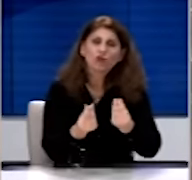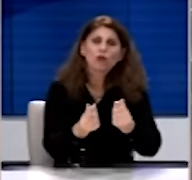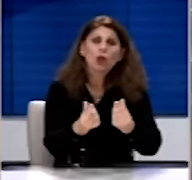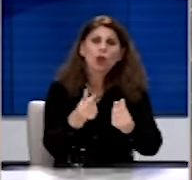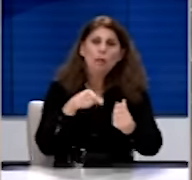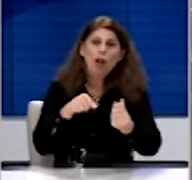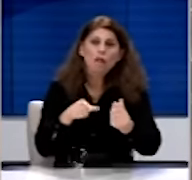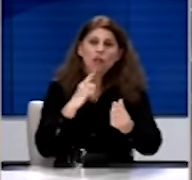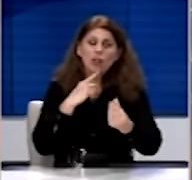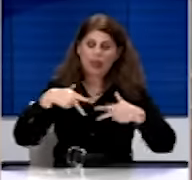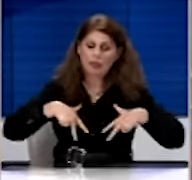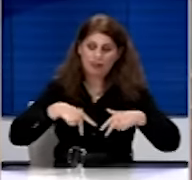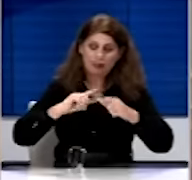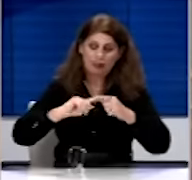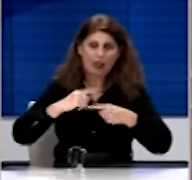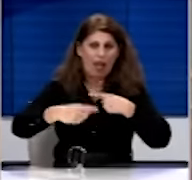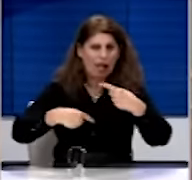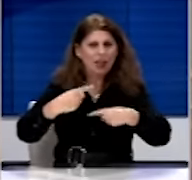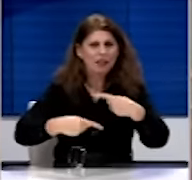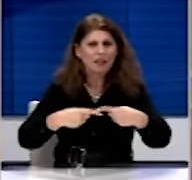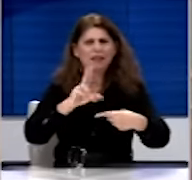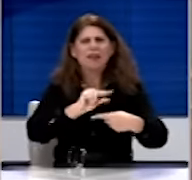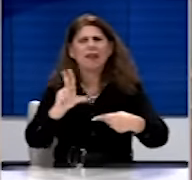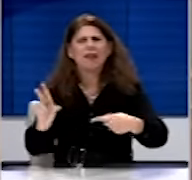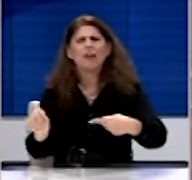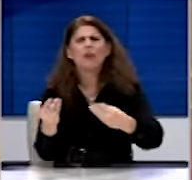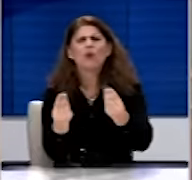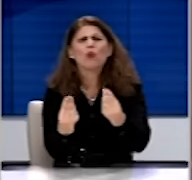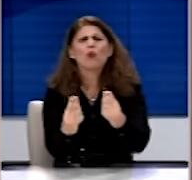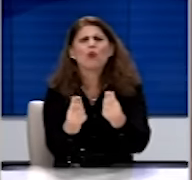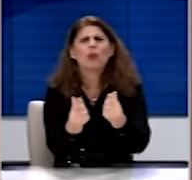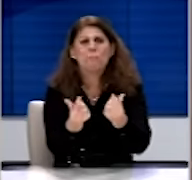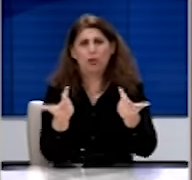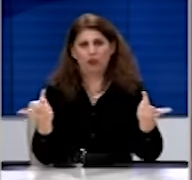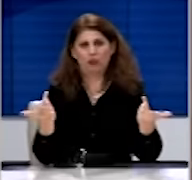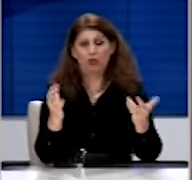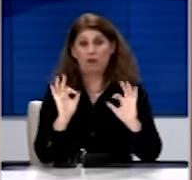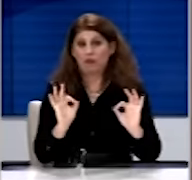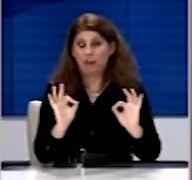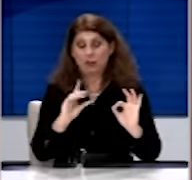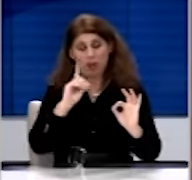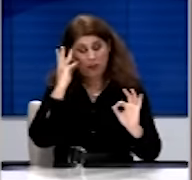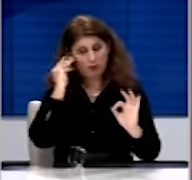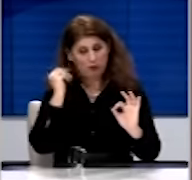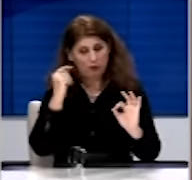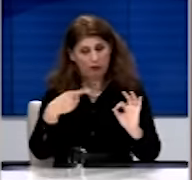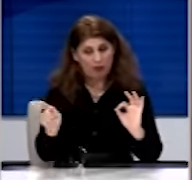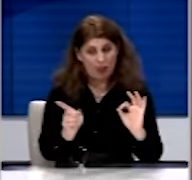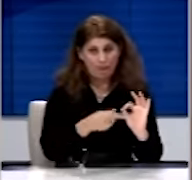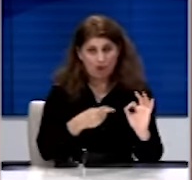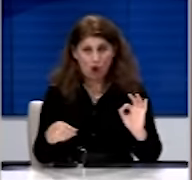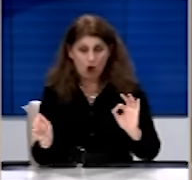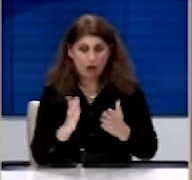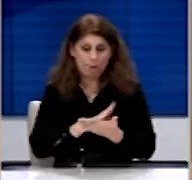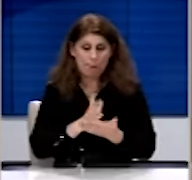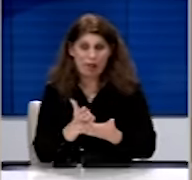κυβερνητικές εναλλαγές ίδιας περίπου κοπής. Φυσικά δεν παραγνωρίζουμε ότι οι διαφορές